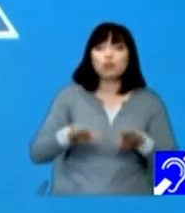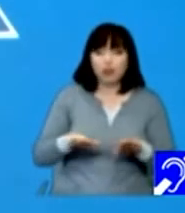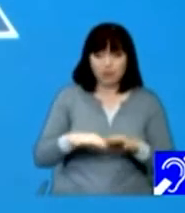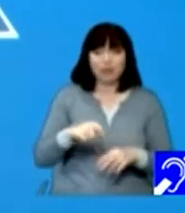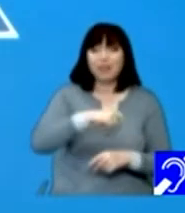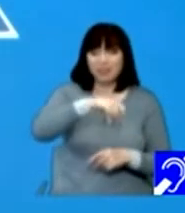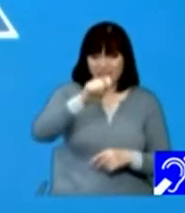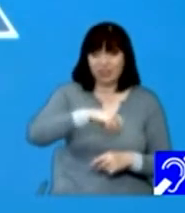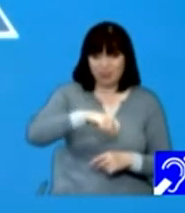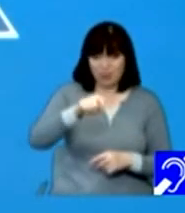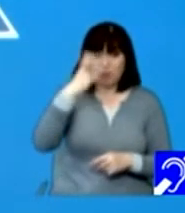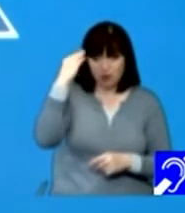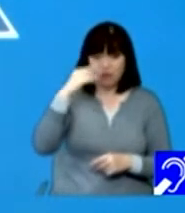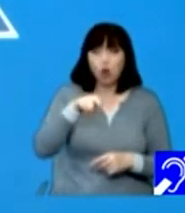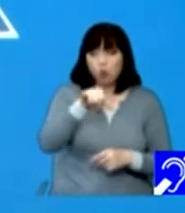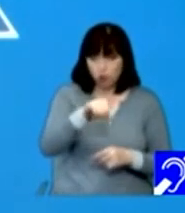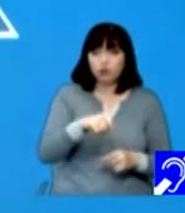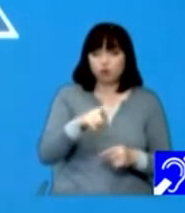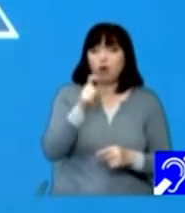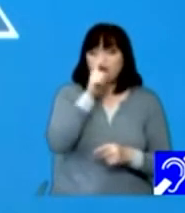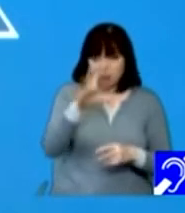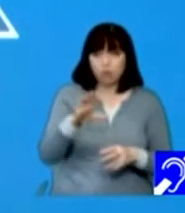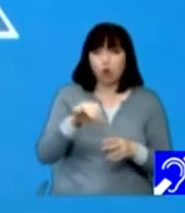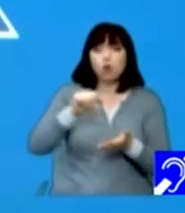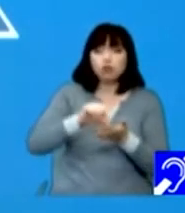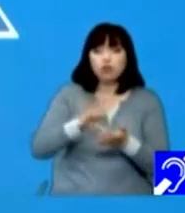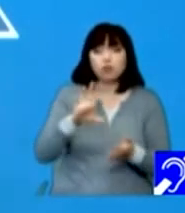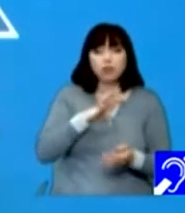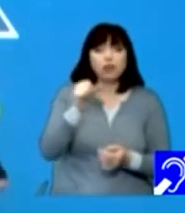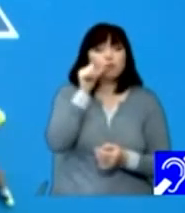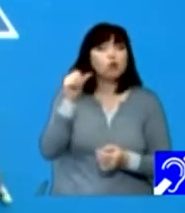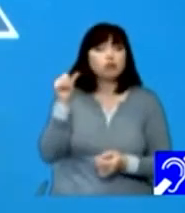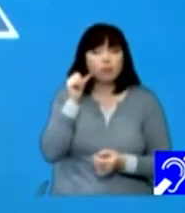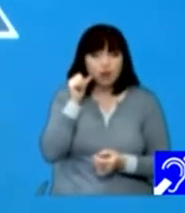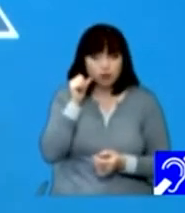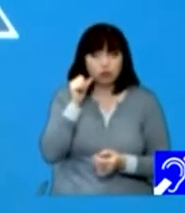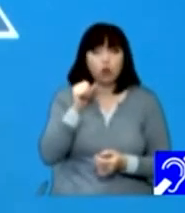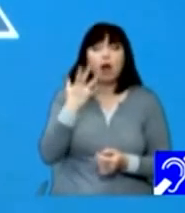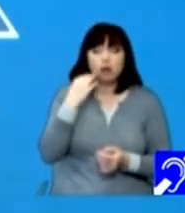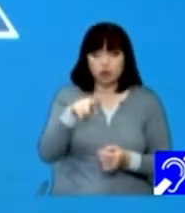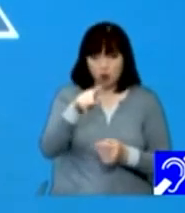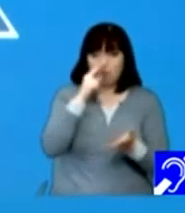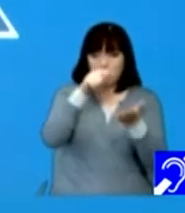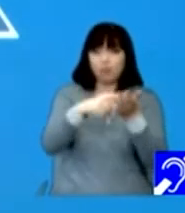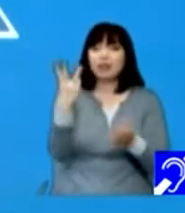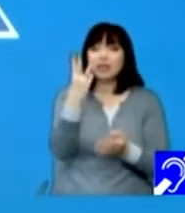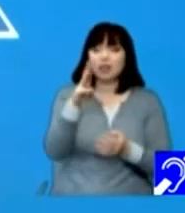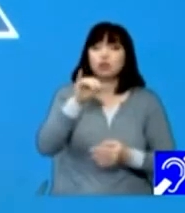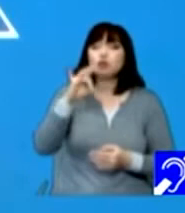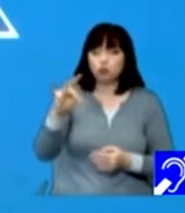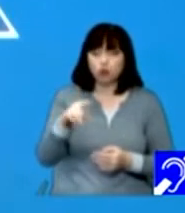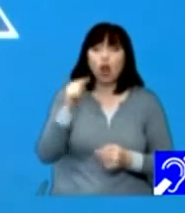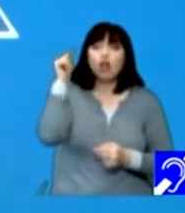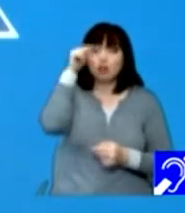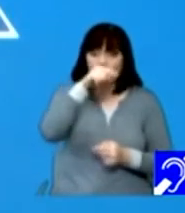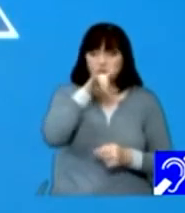Tenismanul basarabean a înregistrat cea mai bună performanță la Australian Open anul trecut, când a ajuns în turul 3. Atunci Albot a reușit